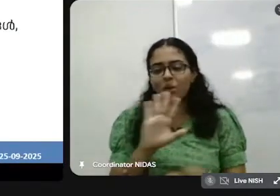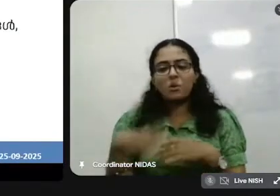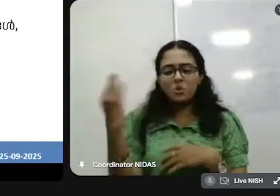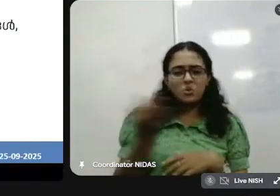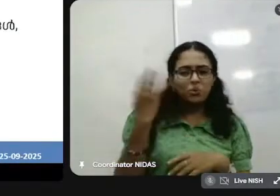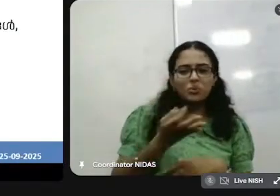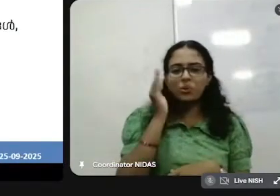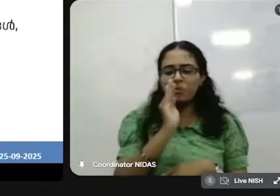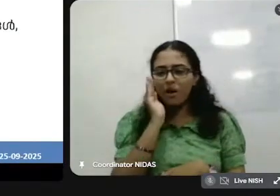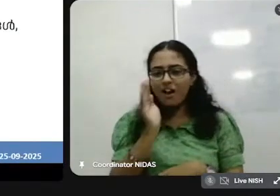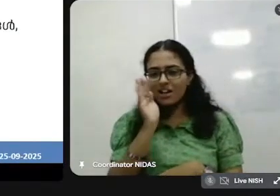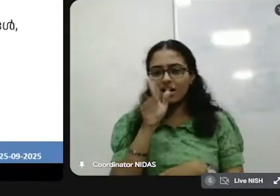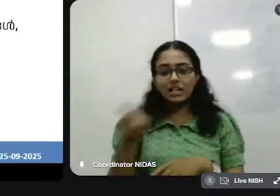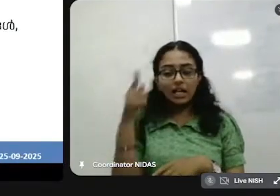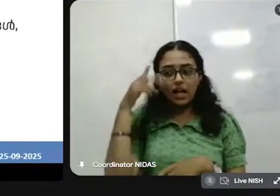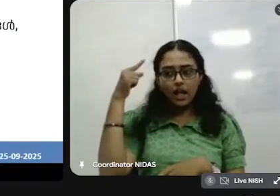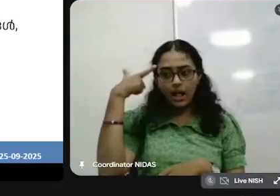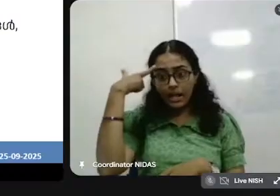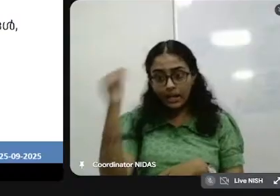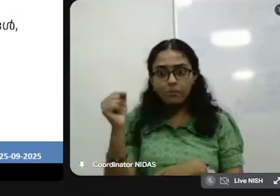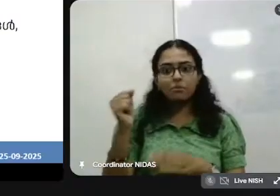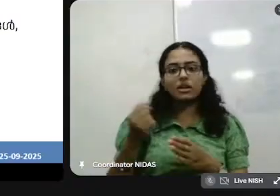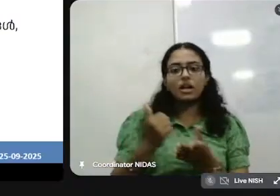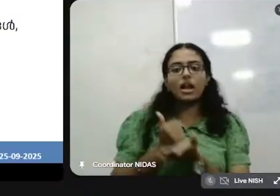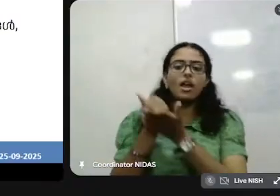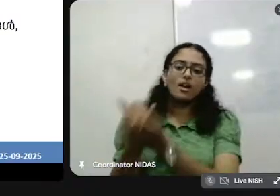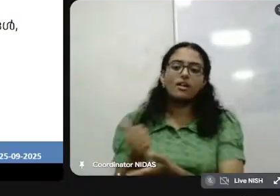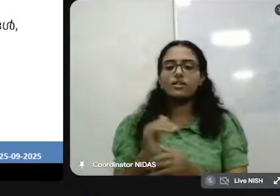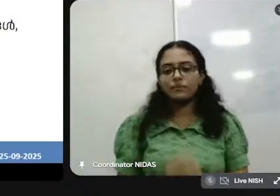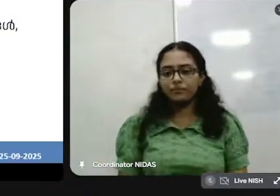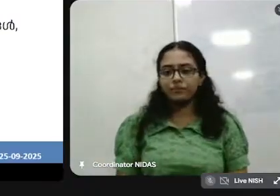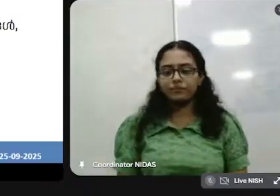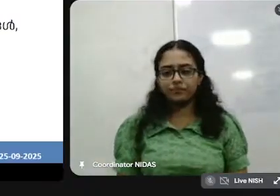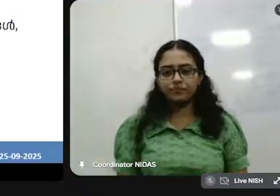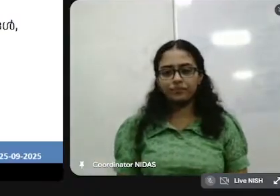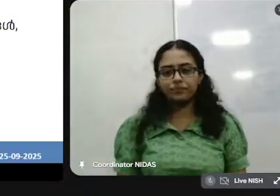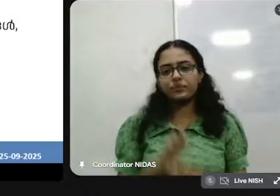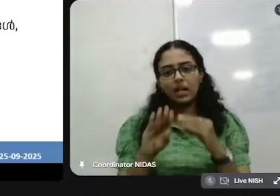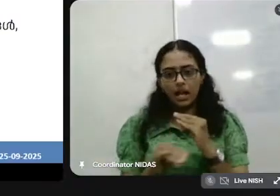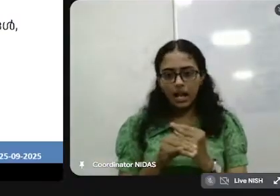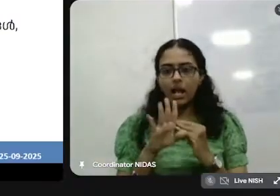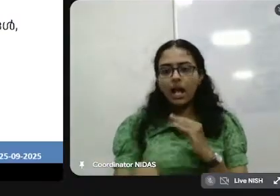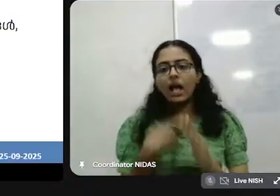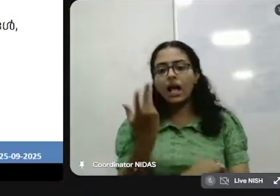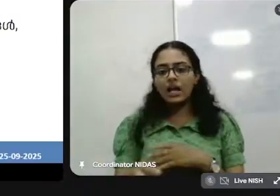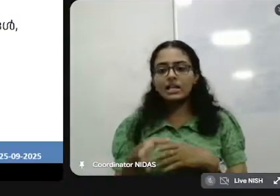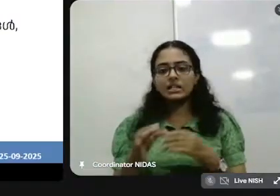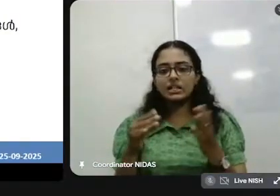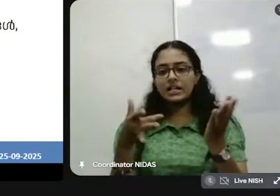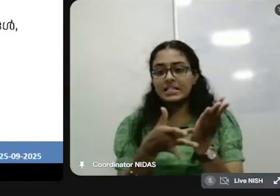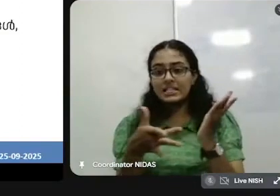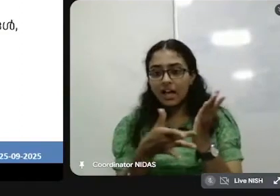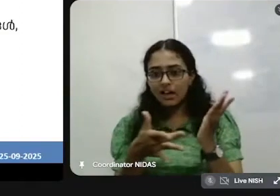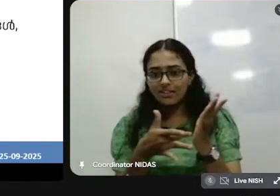കേൾക്കുന്നത് ഭാഷയും അവരുടെ ഓർമ്മയും കൂട്ടാനായിട്ട് നമുക്ക് സാധിക്കും. അതേപോലെ തന്നെ ഏറ്റവും സിമ്പിളായിട്ടുള്ള രീതിയിലുള്ള സാങ്കേതിക വിദ്യ